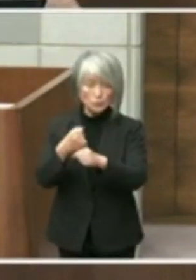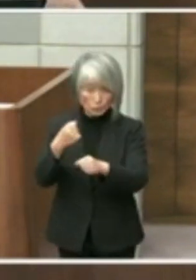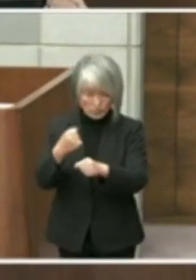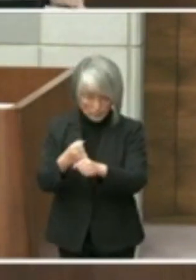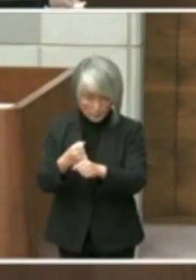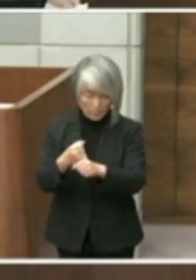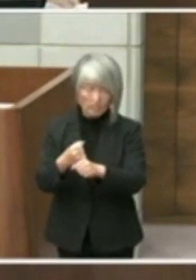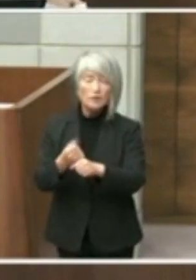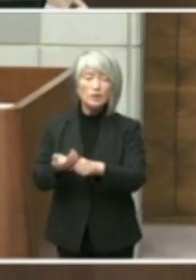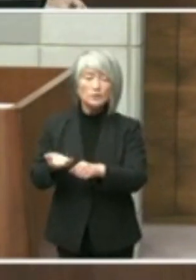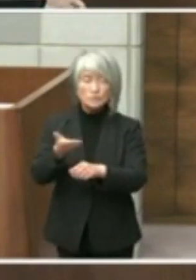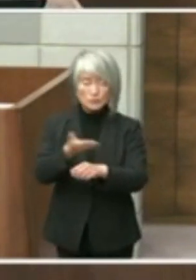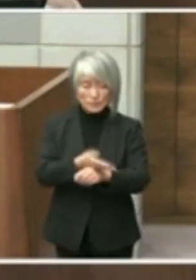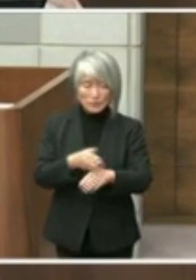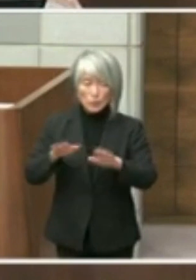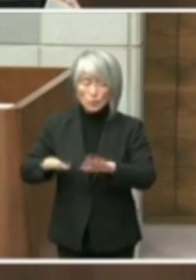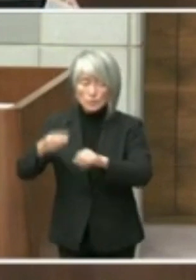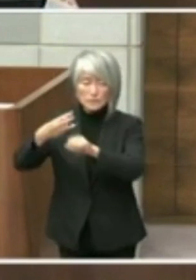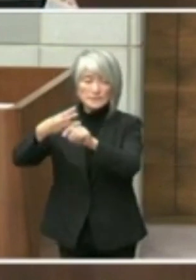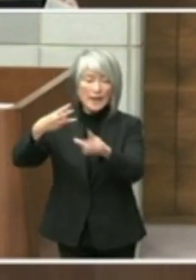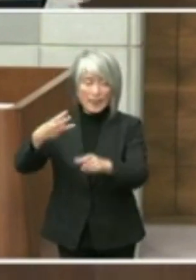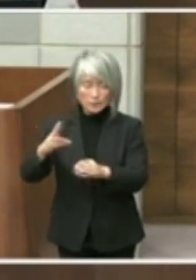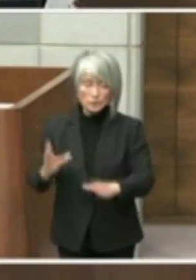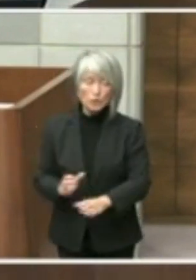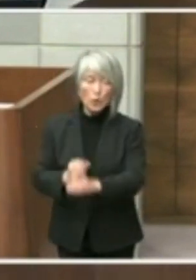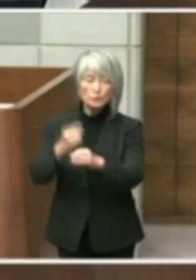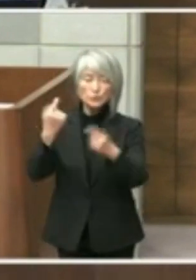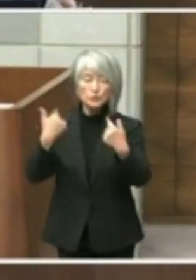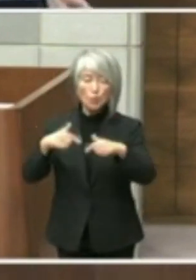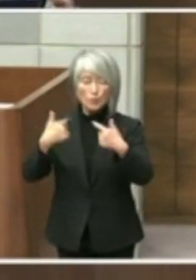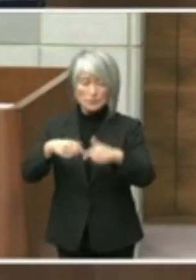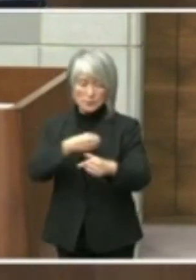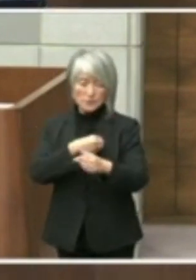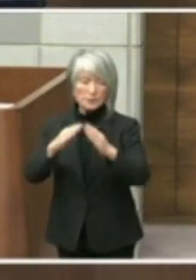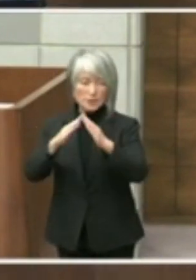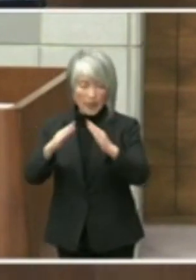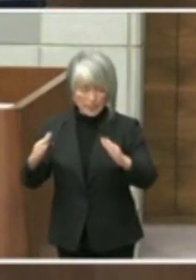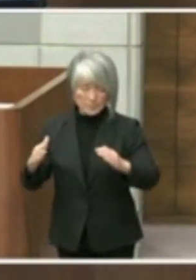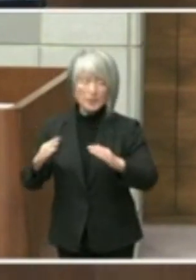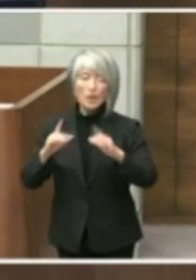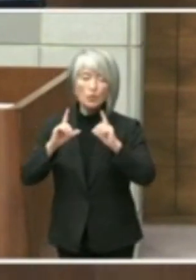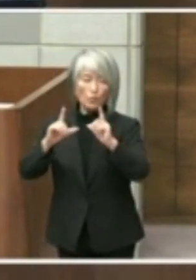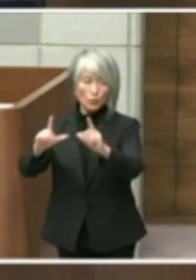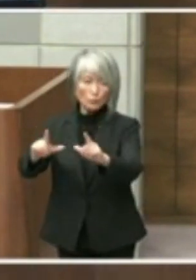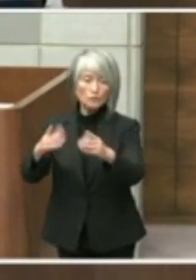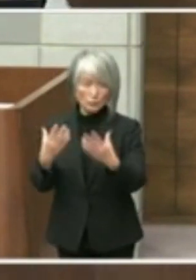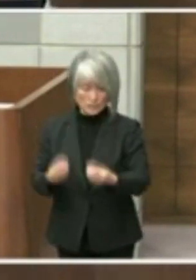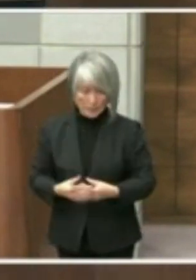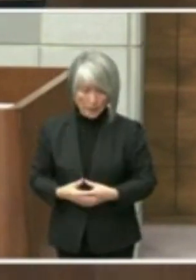本年3月に総務常任委員会で同計画について報告を行ったところで